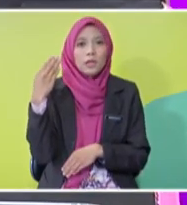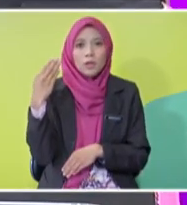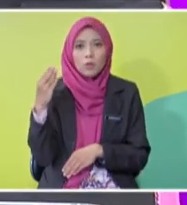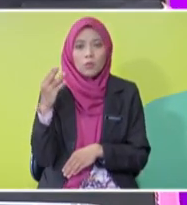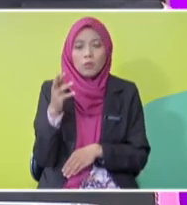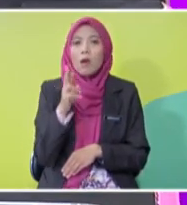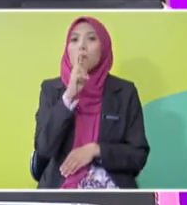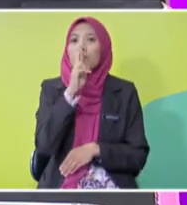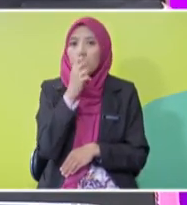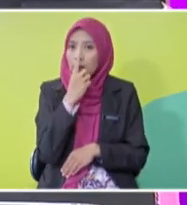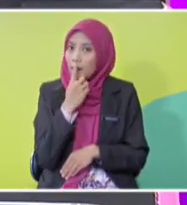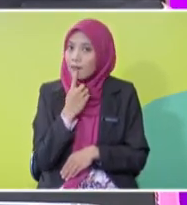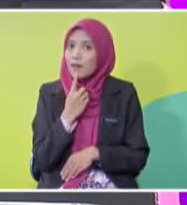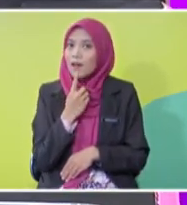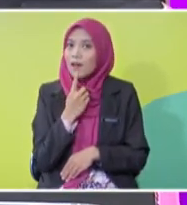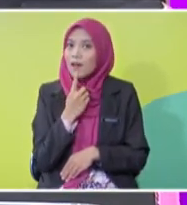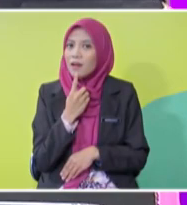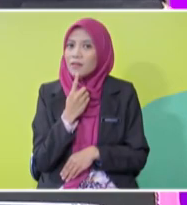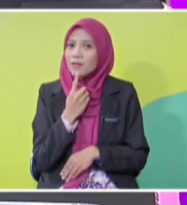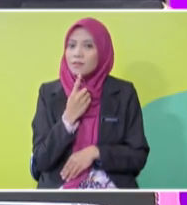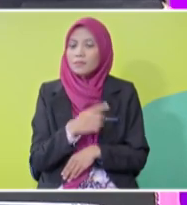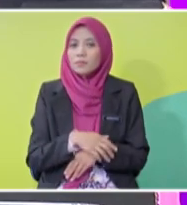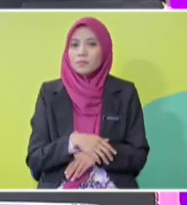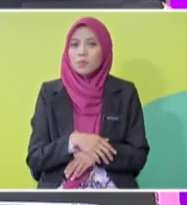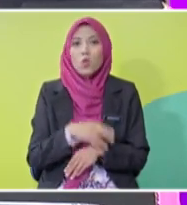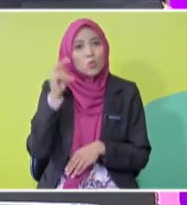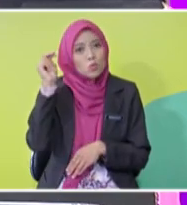merah berapa suara